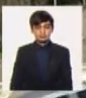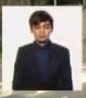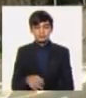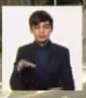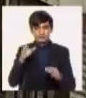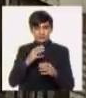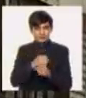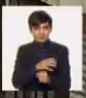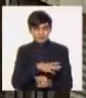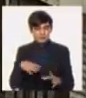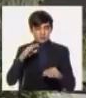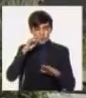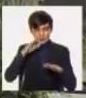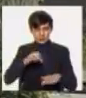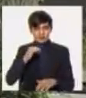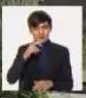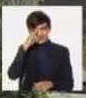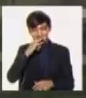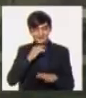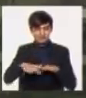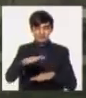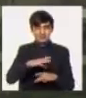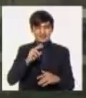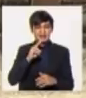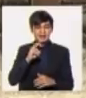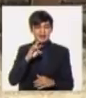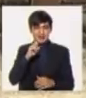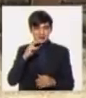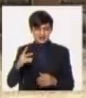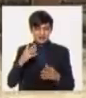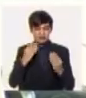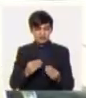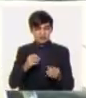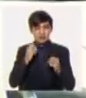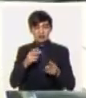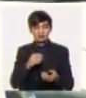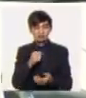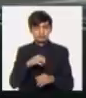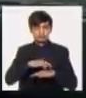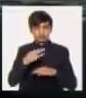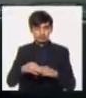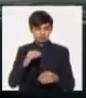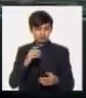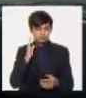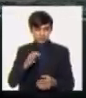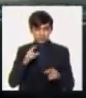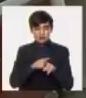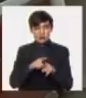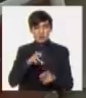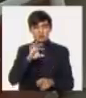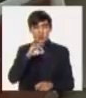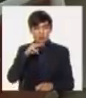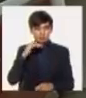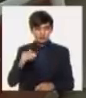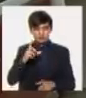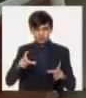Ограничены во всем. Как проходит изоляция в Казахстане? В каких городах нарушителям режима ЧП относятся жестче? Куда вывезли бомжей? И